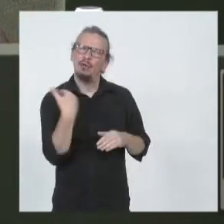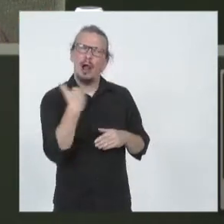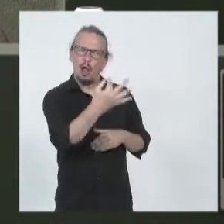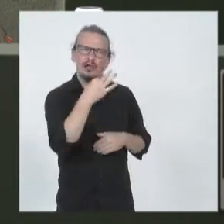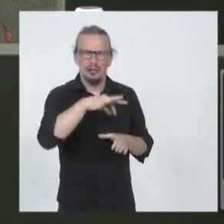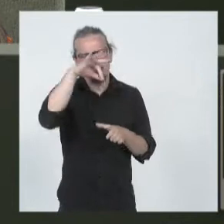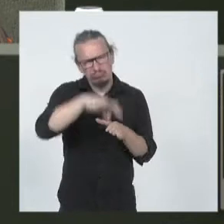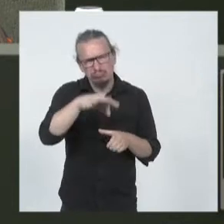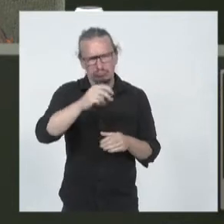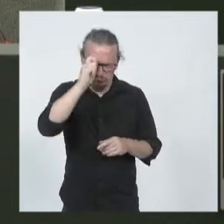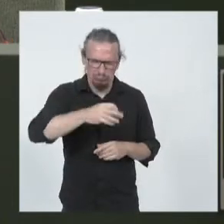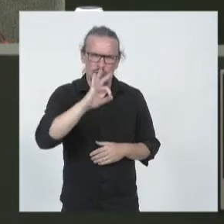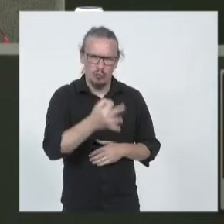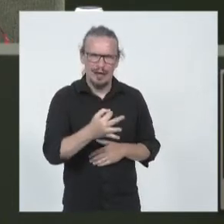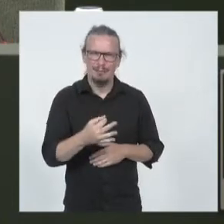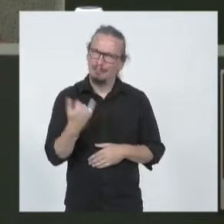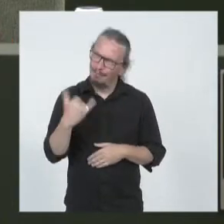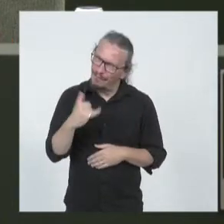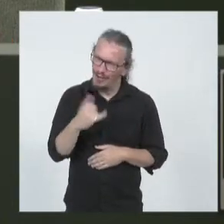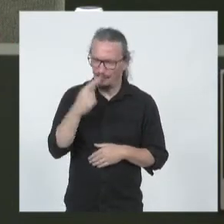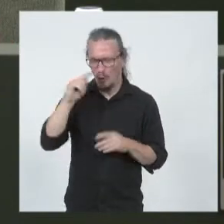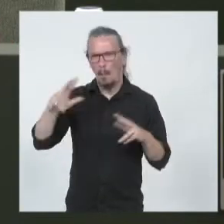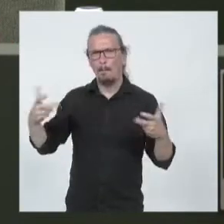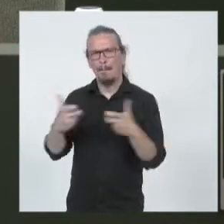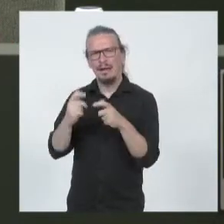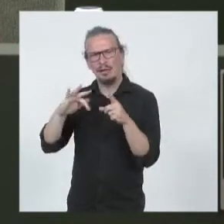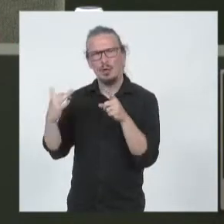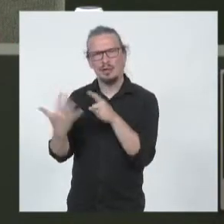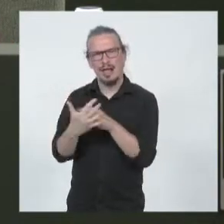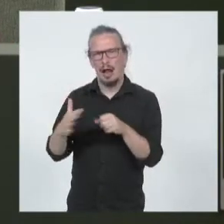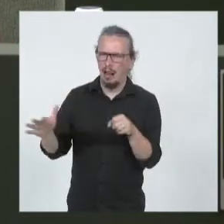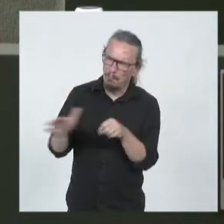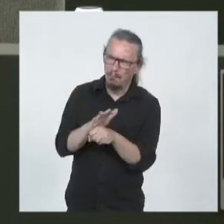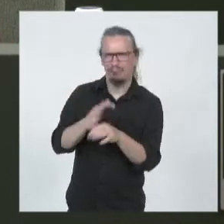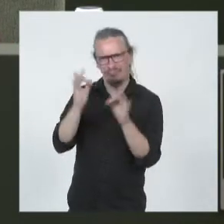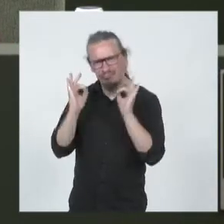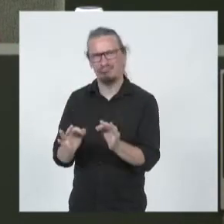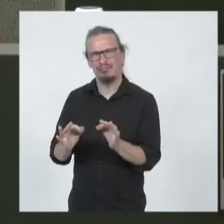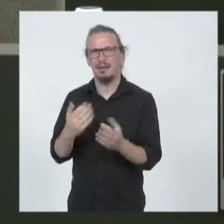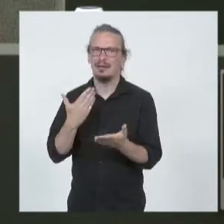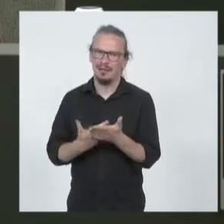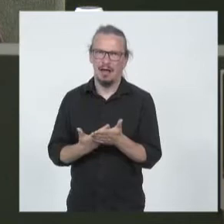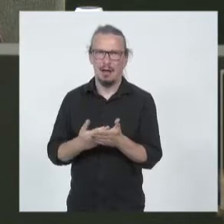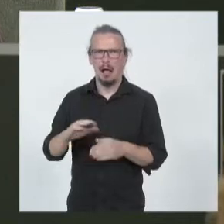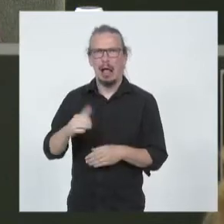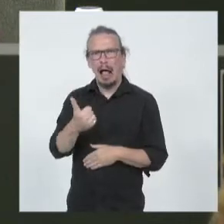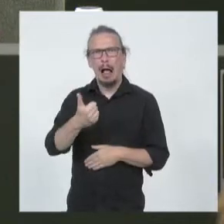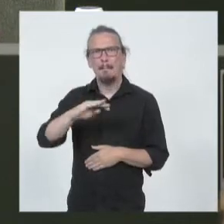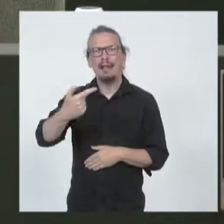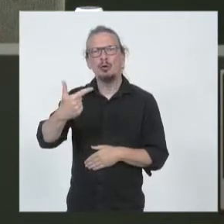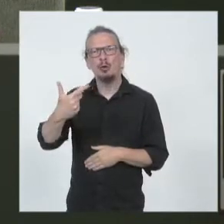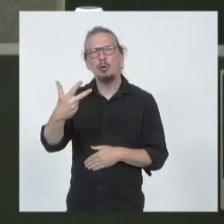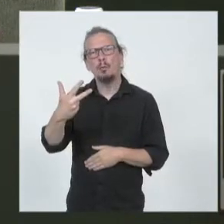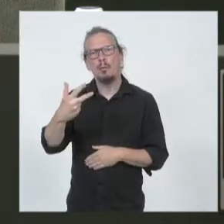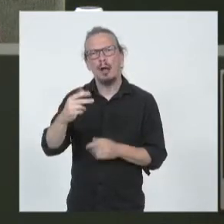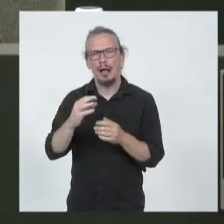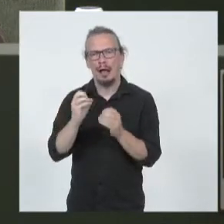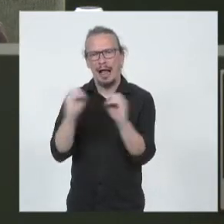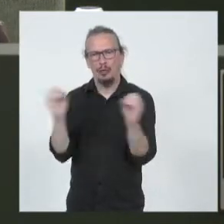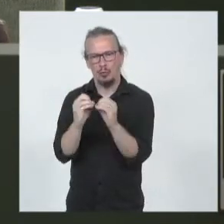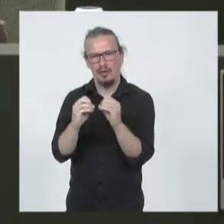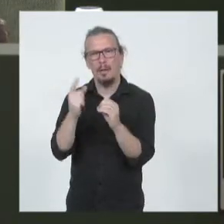à l'heure. Pour aller plus loin, nous pensons qu'une tarification sociale pleine et entière s'appuierait sur les premiers mètres cubes gratuits et sur une augmentation du